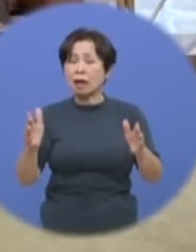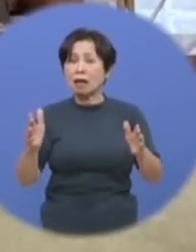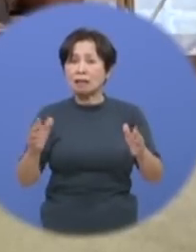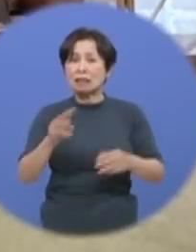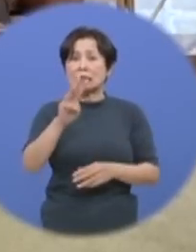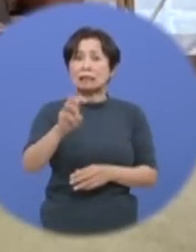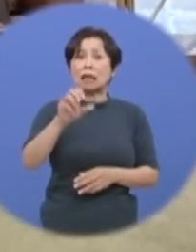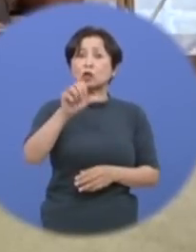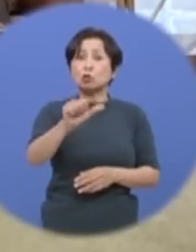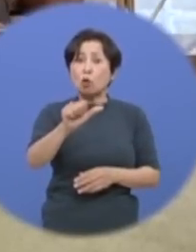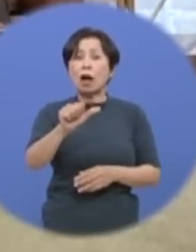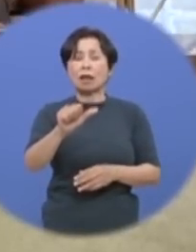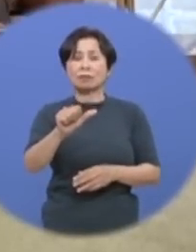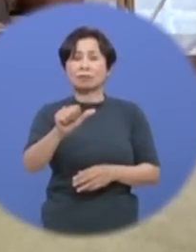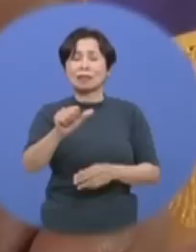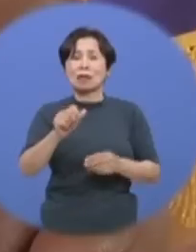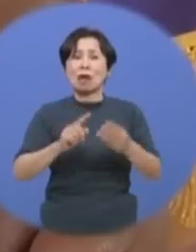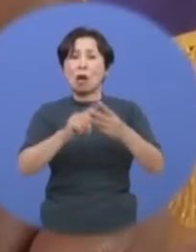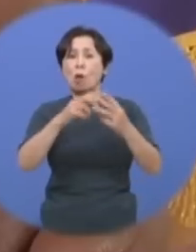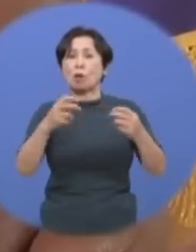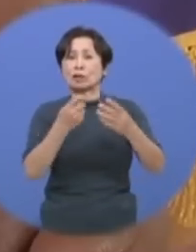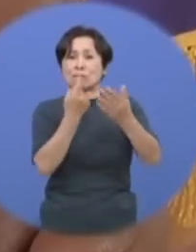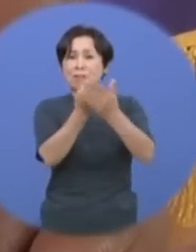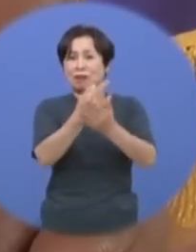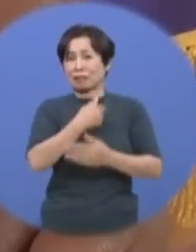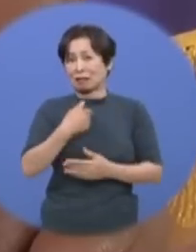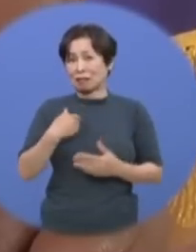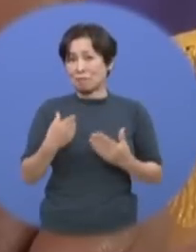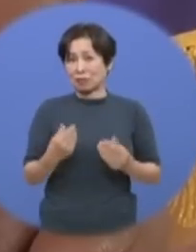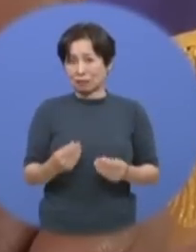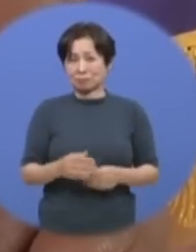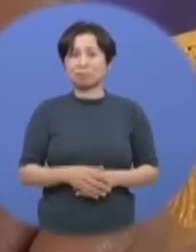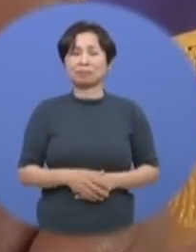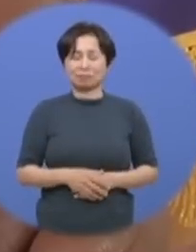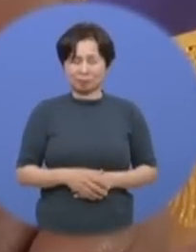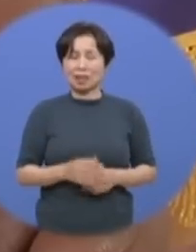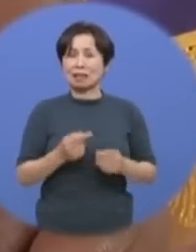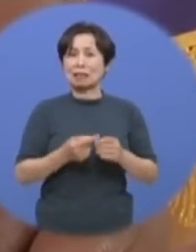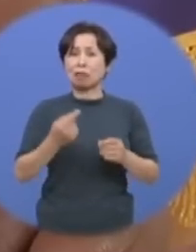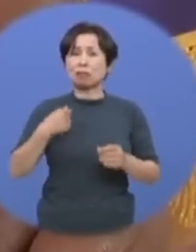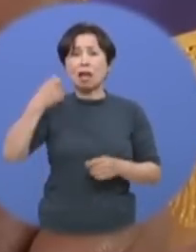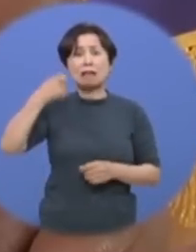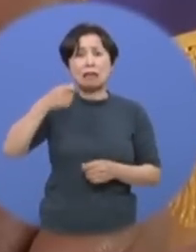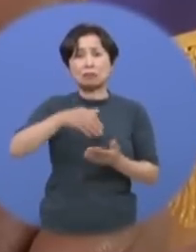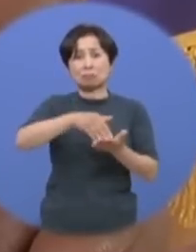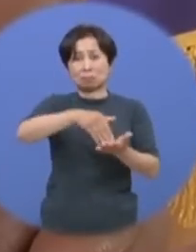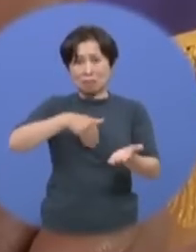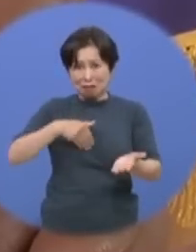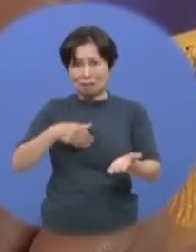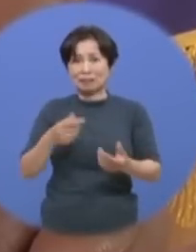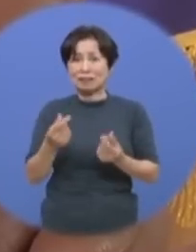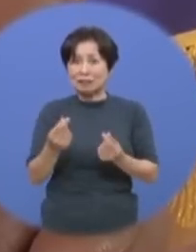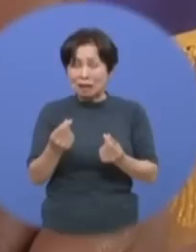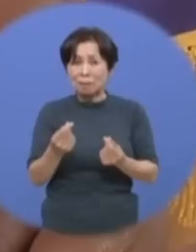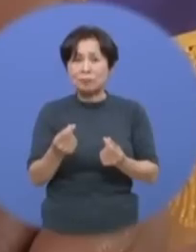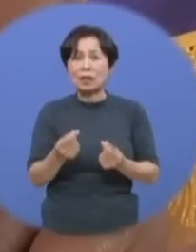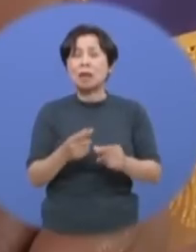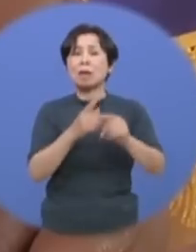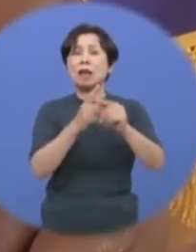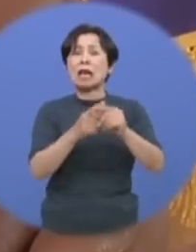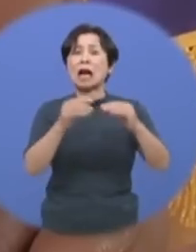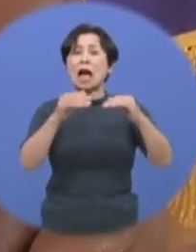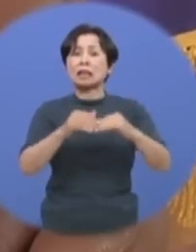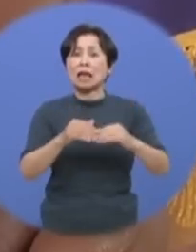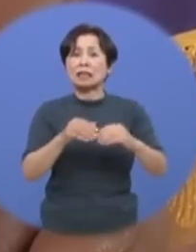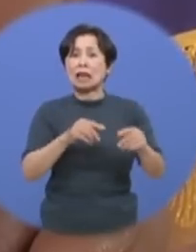その後高島さんが昨年の夏に勇退されましてエビ更新の中谷監督